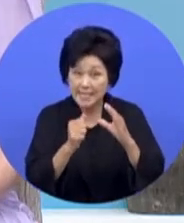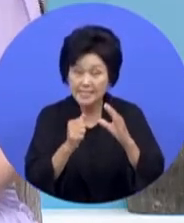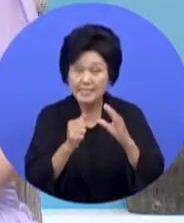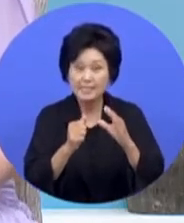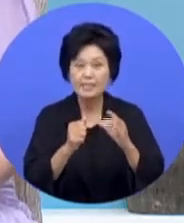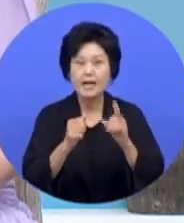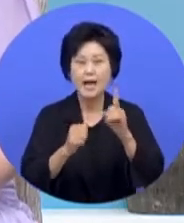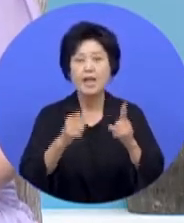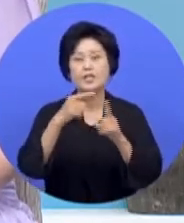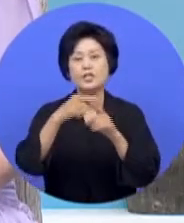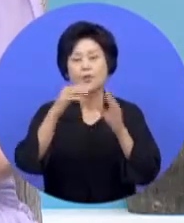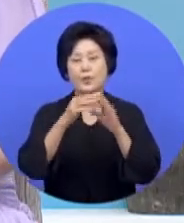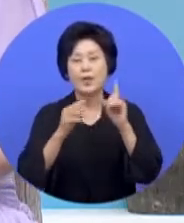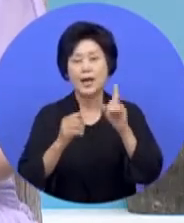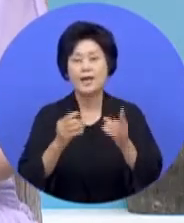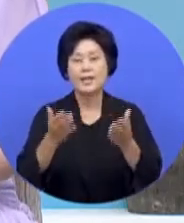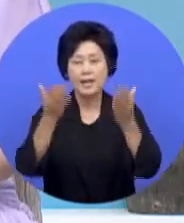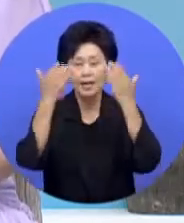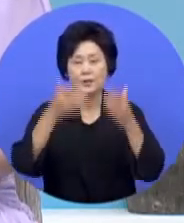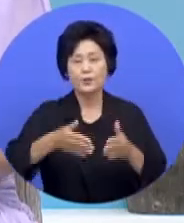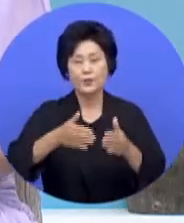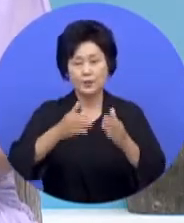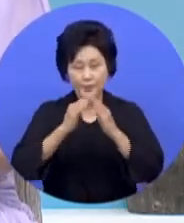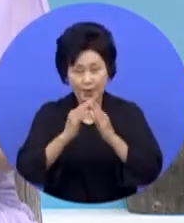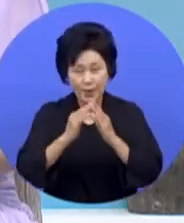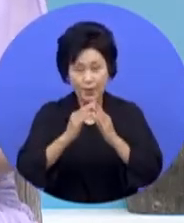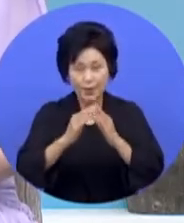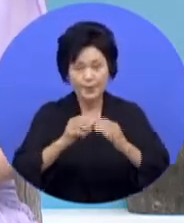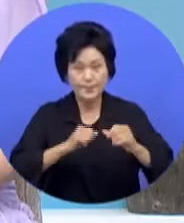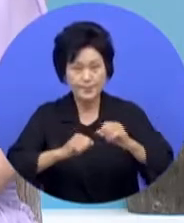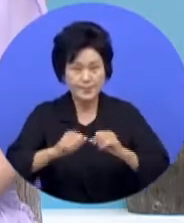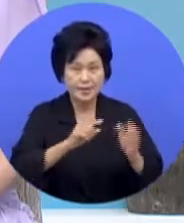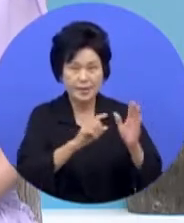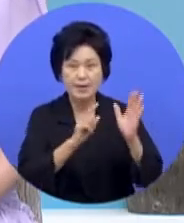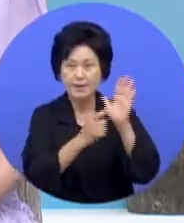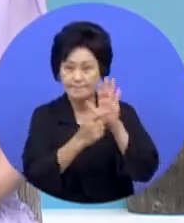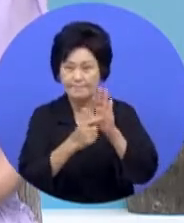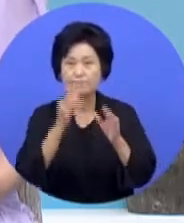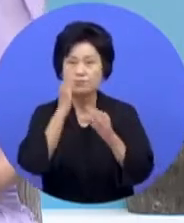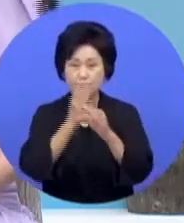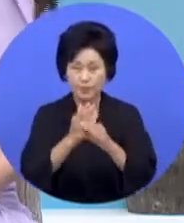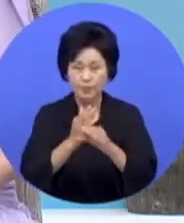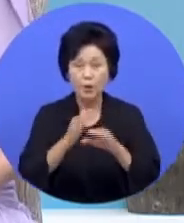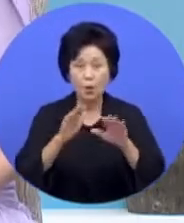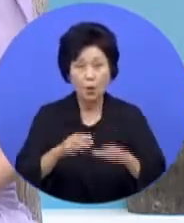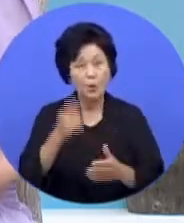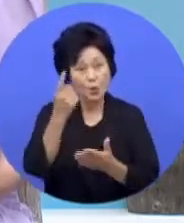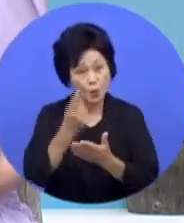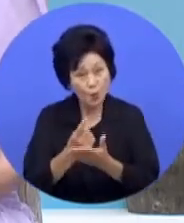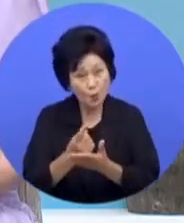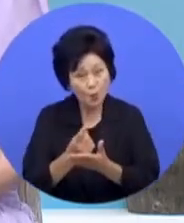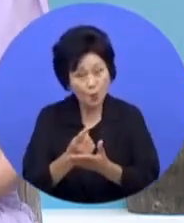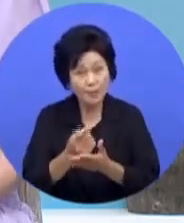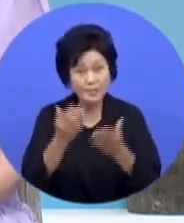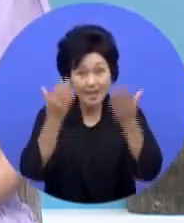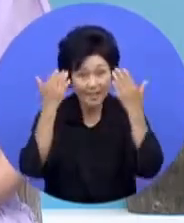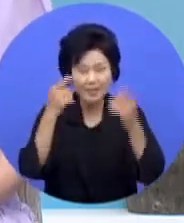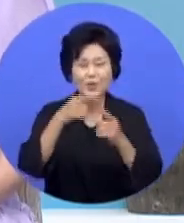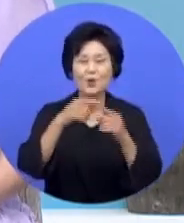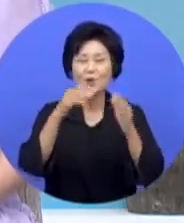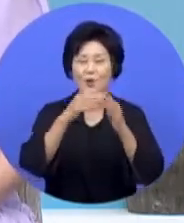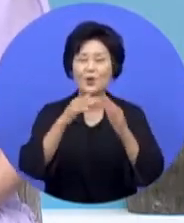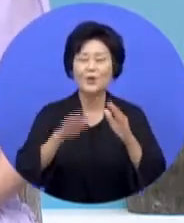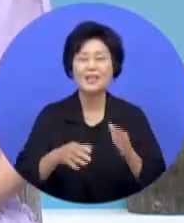세우기 캠페인을 펼치고 있잖아요. 네. 오늘 만나볼 학교도 네. 교회에서 세운 기독학교입니다. 자, 오늘 인천에서 오셨는데